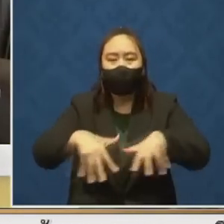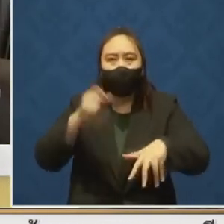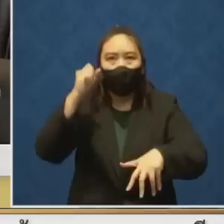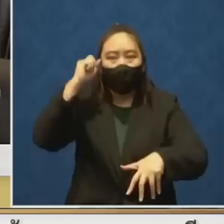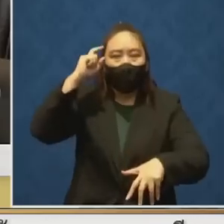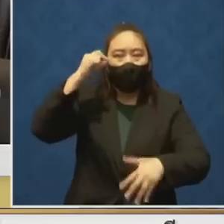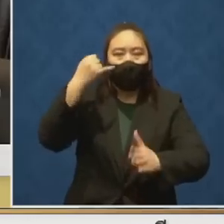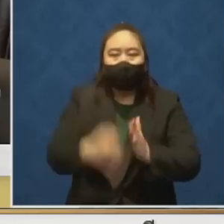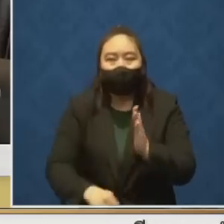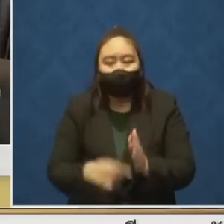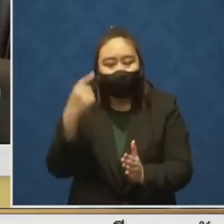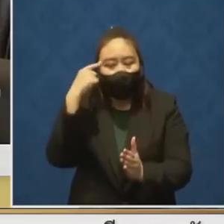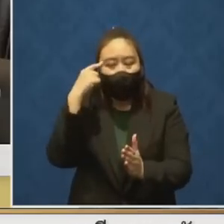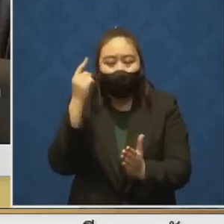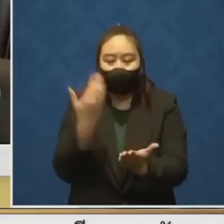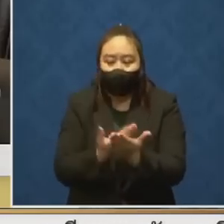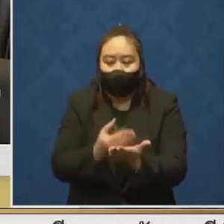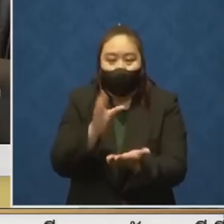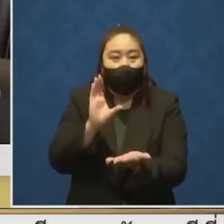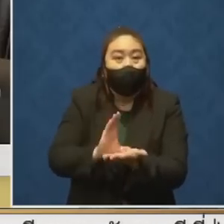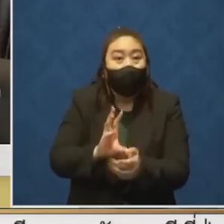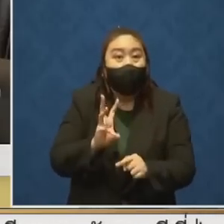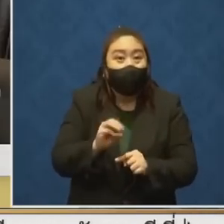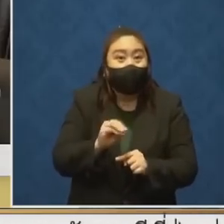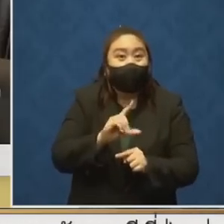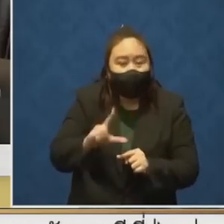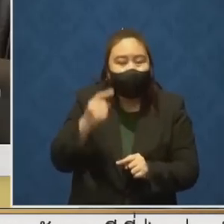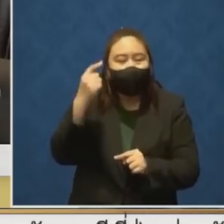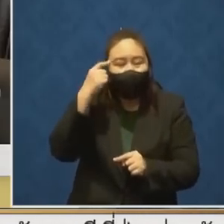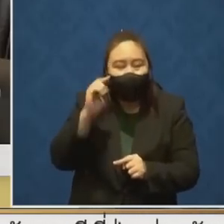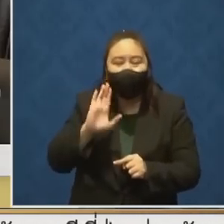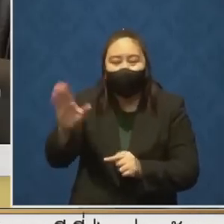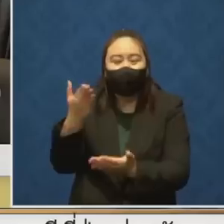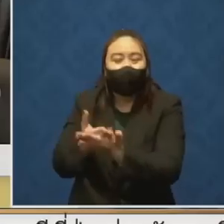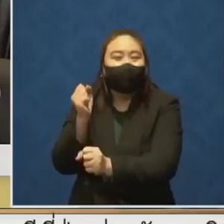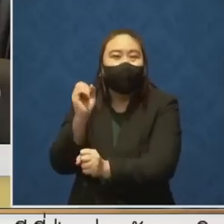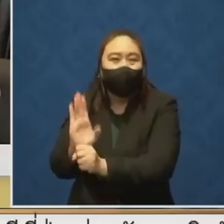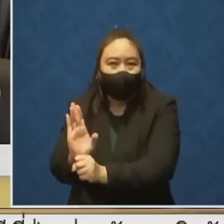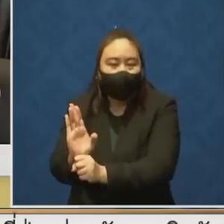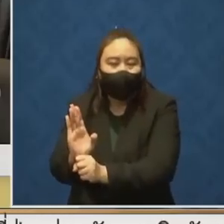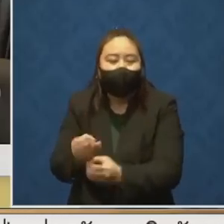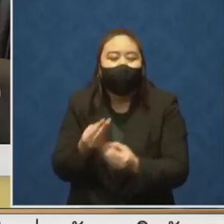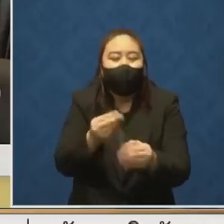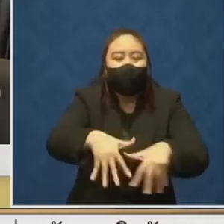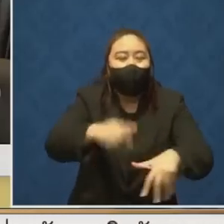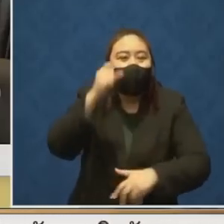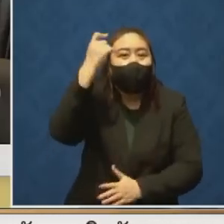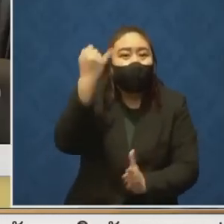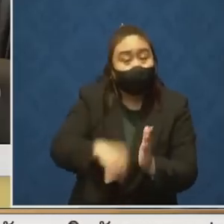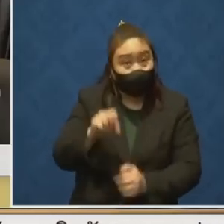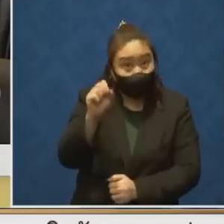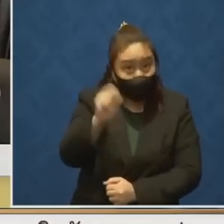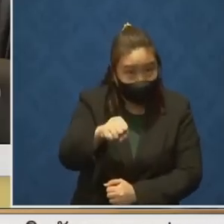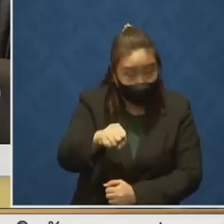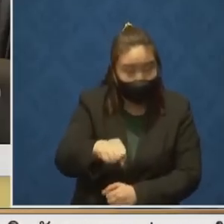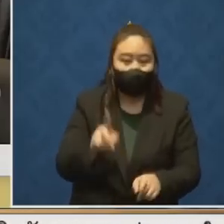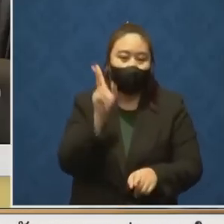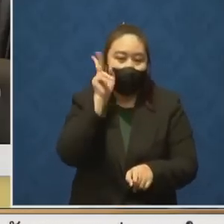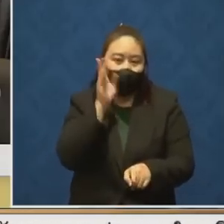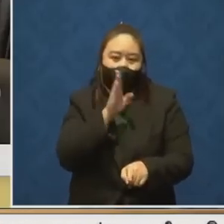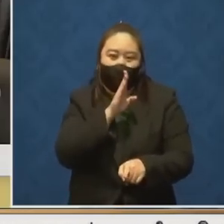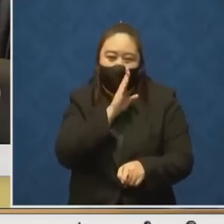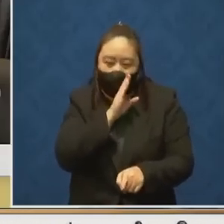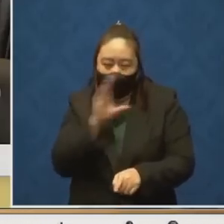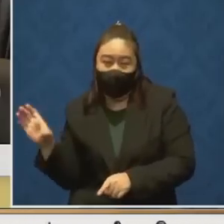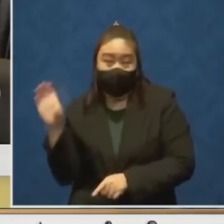ใจผิดคิดวาเงิน 60 ลานบาทนี้เป็นเงินจากการบริจากใช่หรอไม่เป็น fake newsซ้อน fake newsใช่